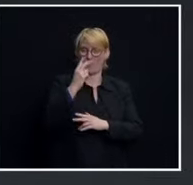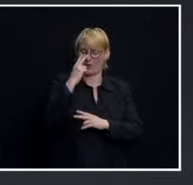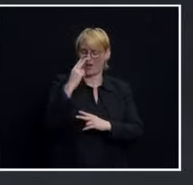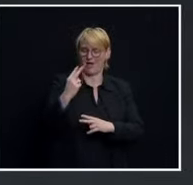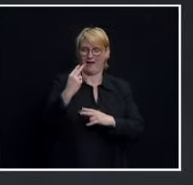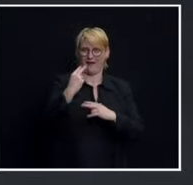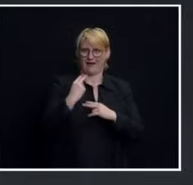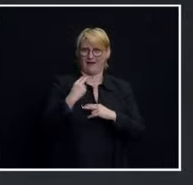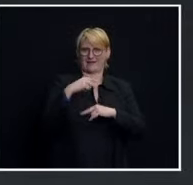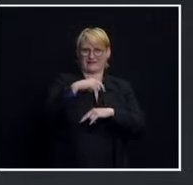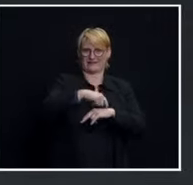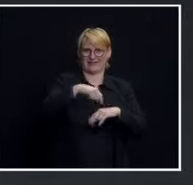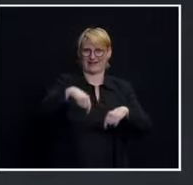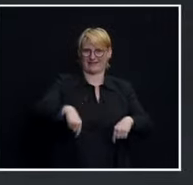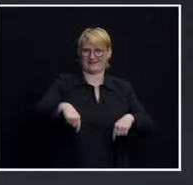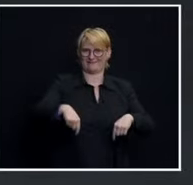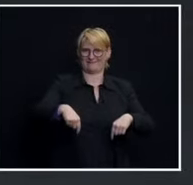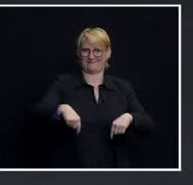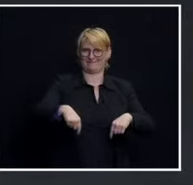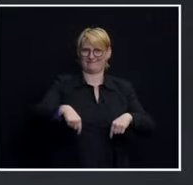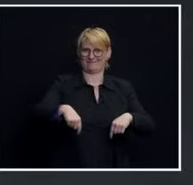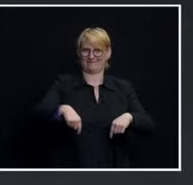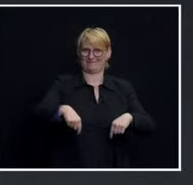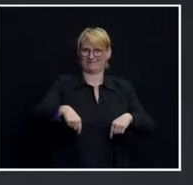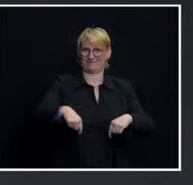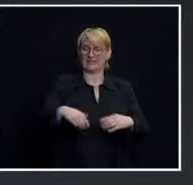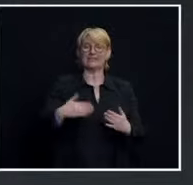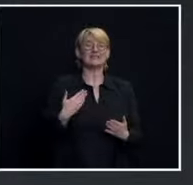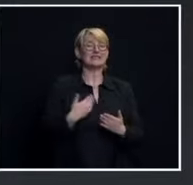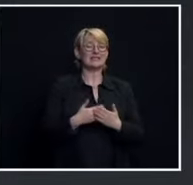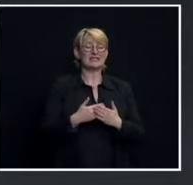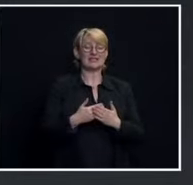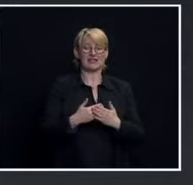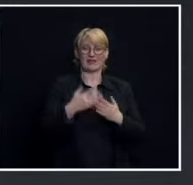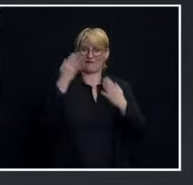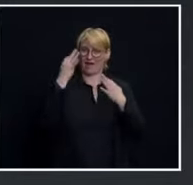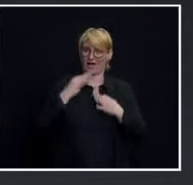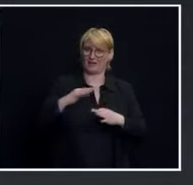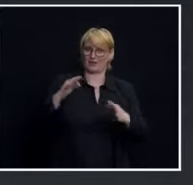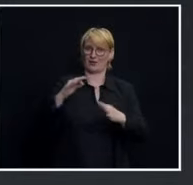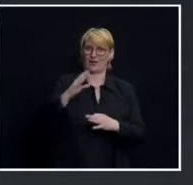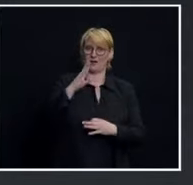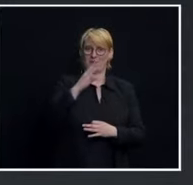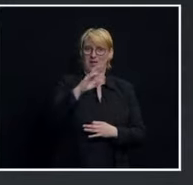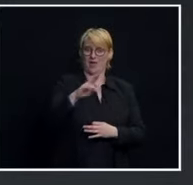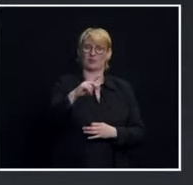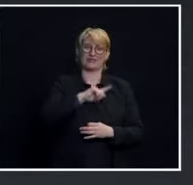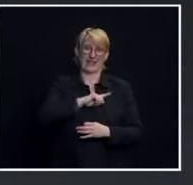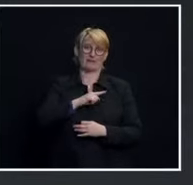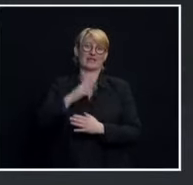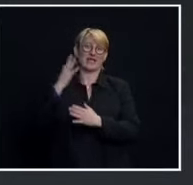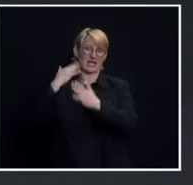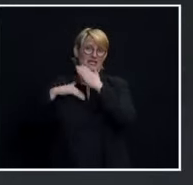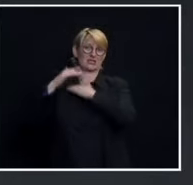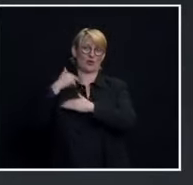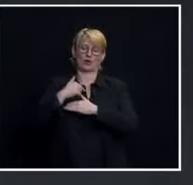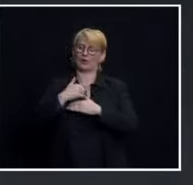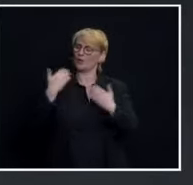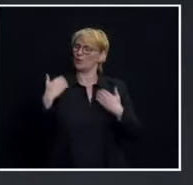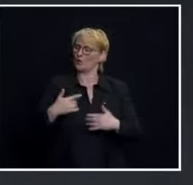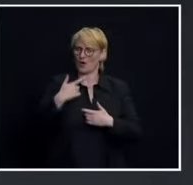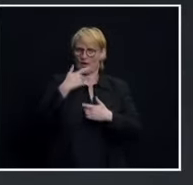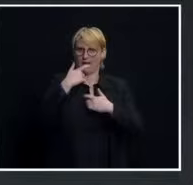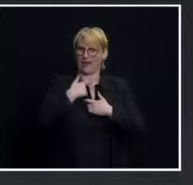Zeit. Diese Verantwortung nehmen wir als BR und ich als Historikerin sehr